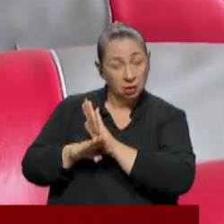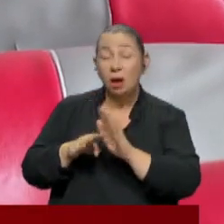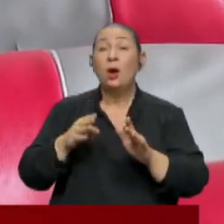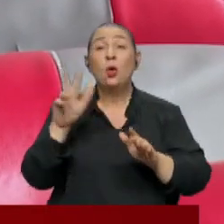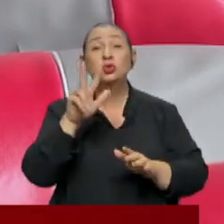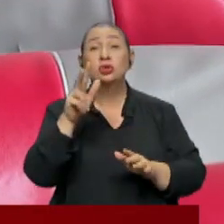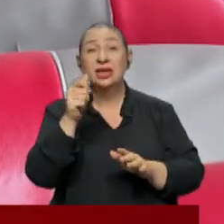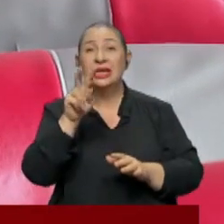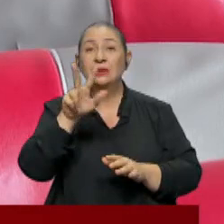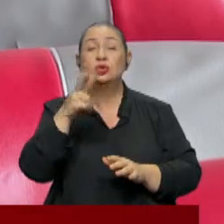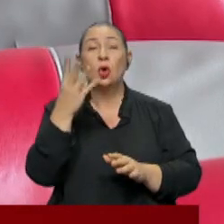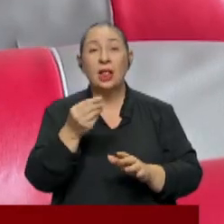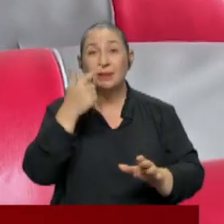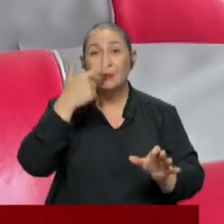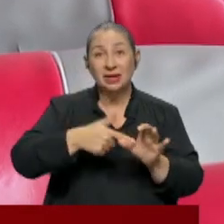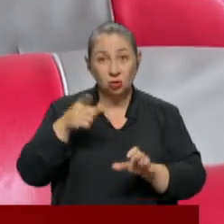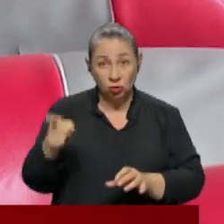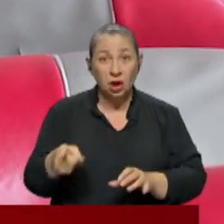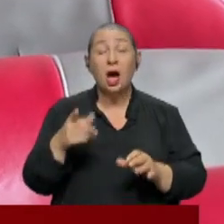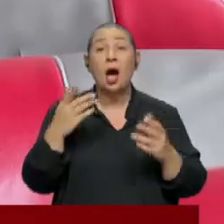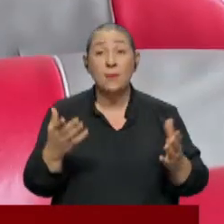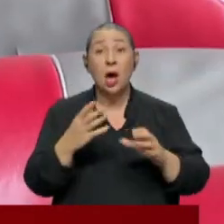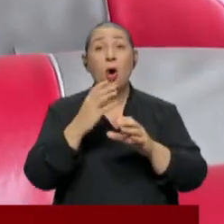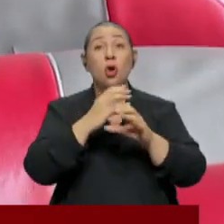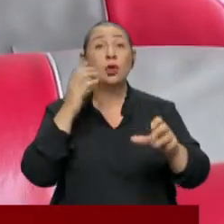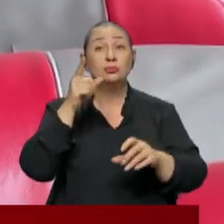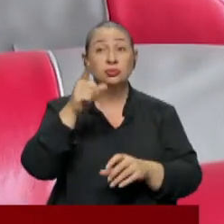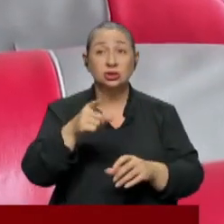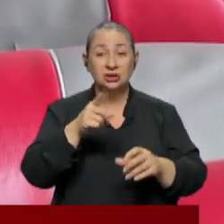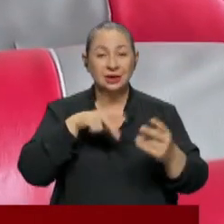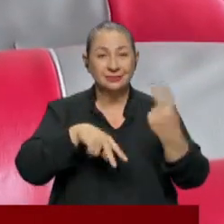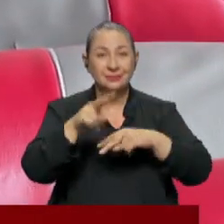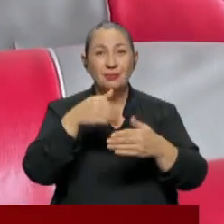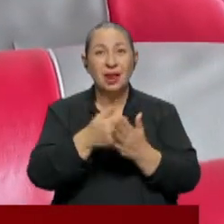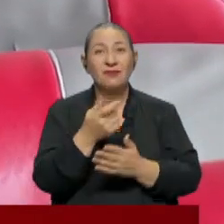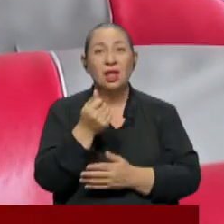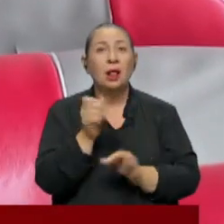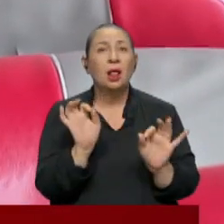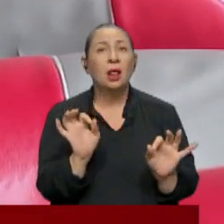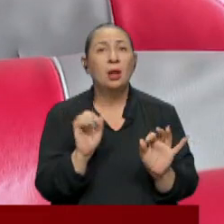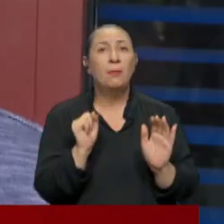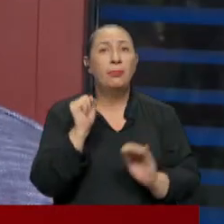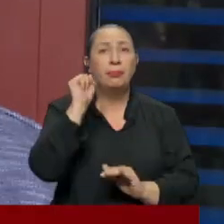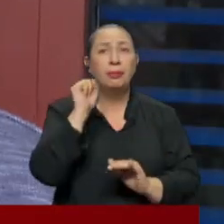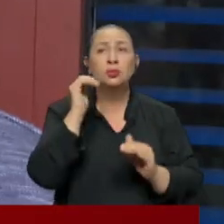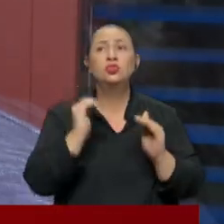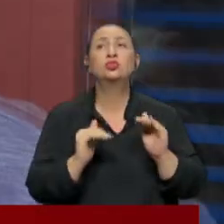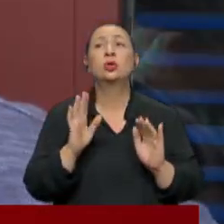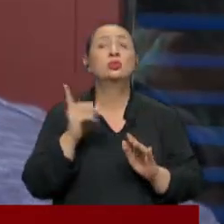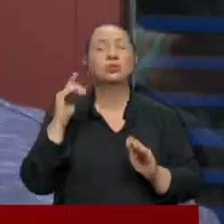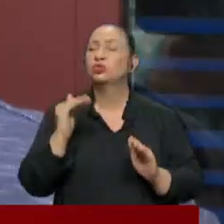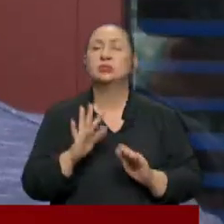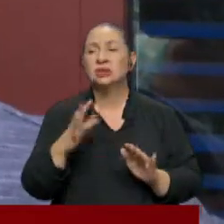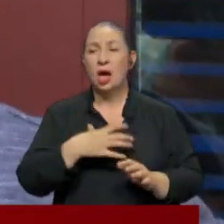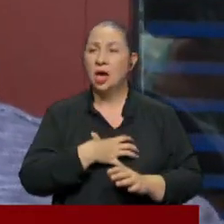30 liralardan 23 liraya kadar geriledi. Ancak otogarlarda şehirler arası bilet fiyatları hala çok yüksek. Düşmez bu saatten sonra.